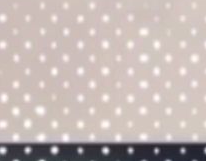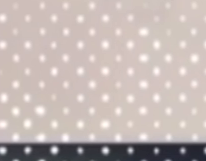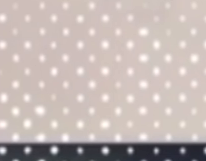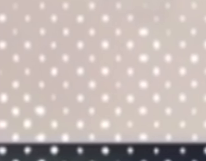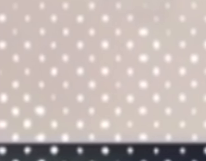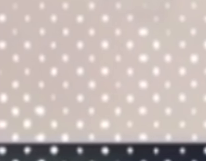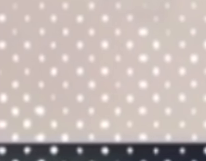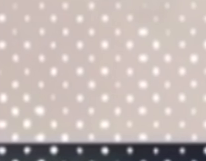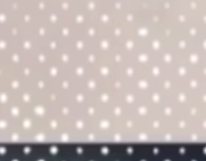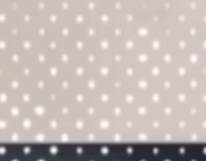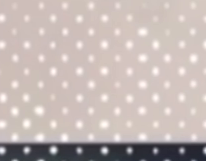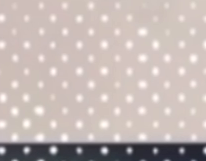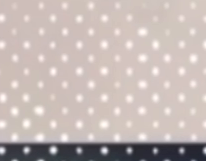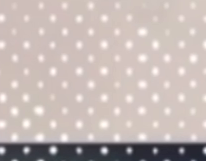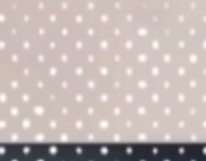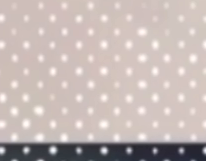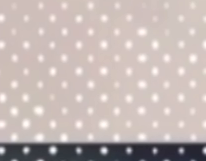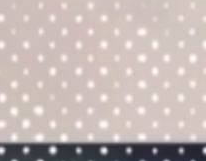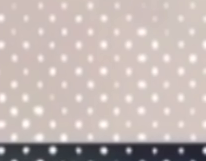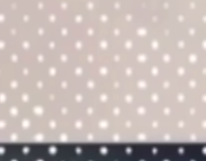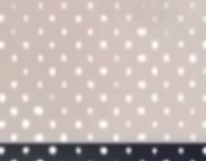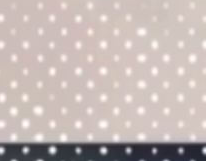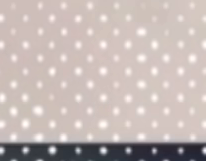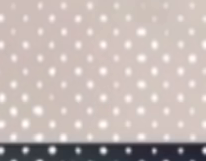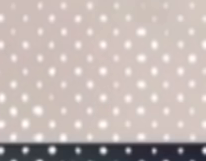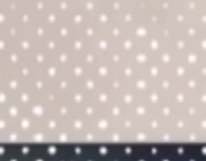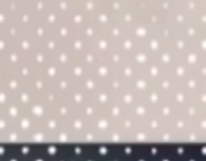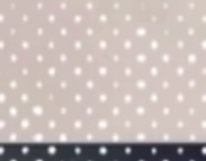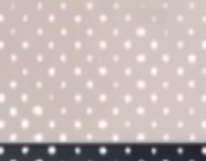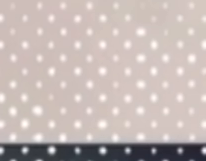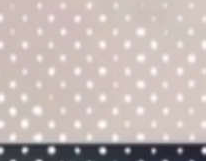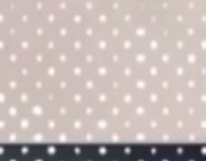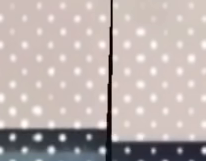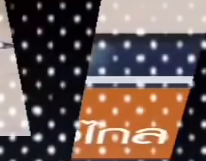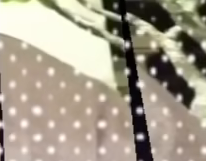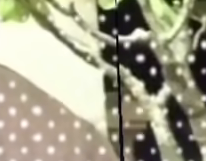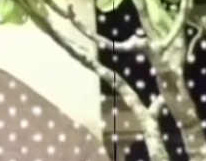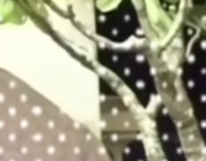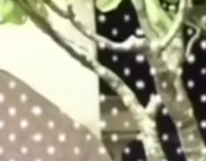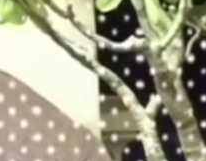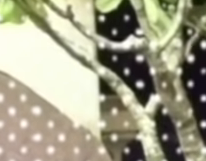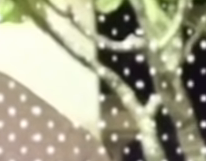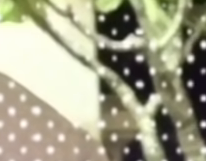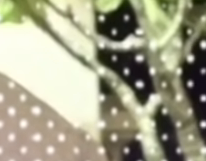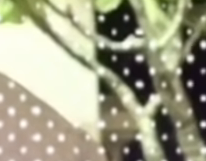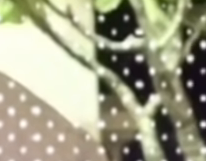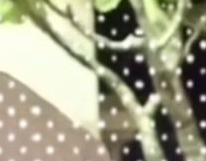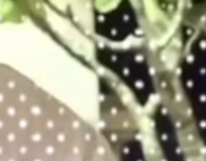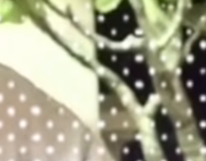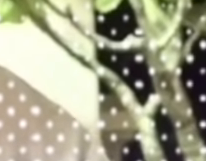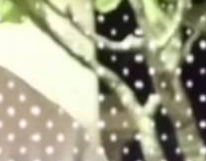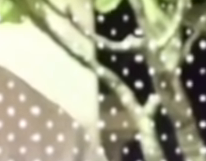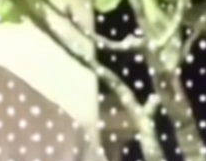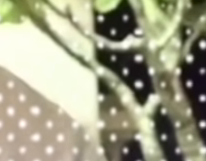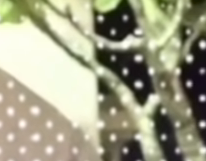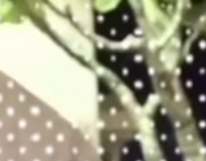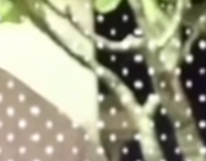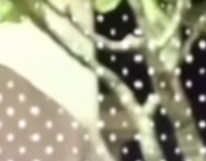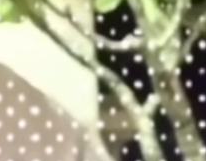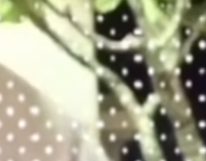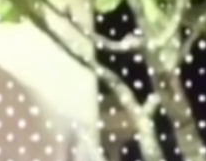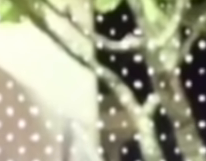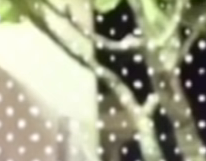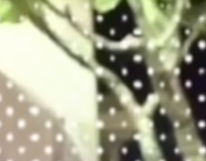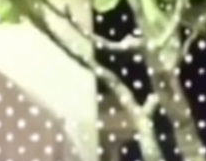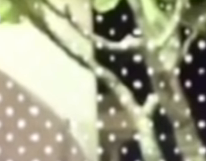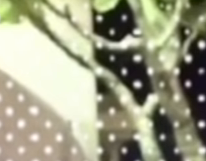จะต้องจัดวางพระราชอำนาจพระราชฐานะอย่างประณีต เหมือนเมื่อก่อนเนี่ยเราสมัยสมัครสุนทรเวชก็แค่พ้นจากตำแหน่งขาดคุณสมบั